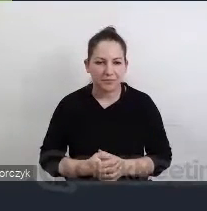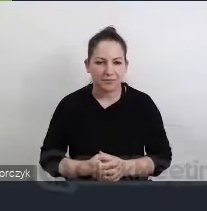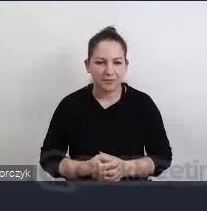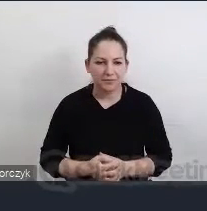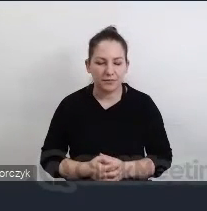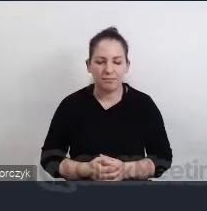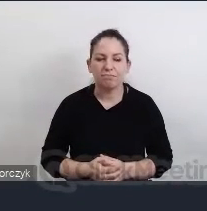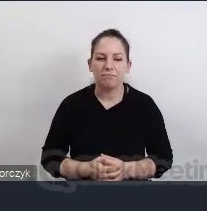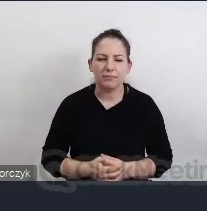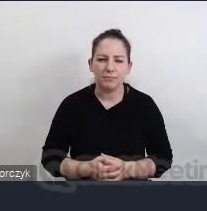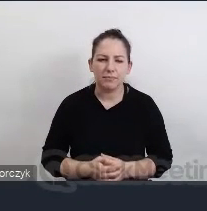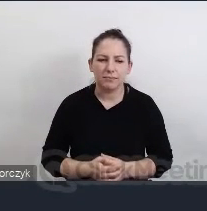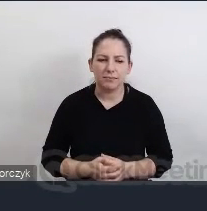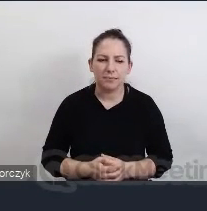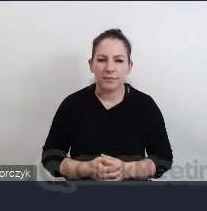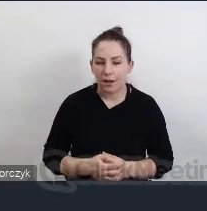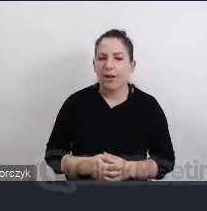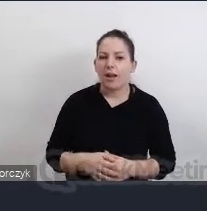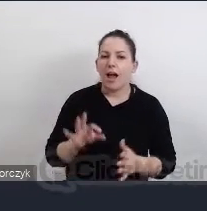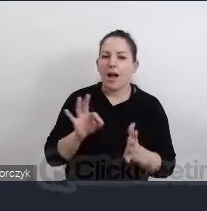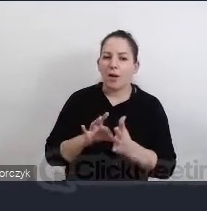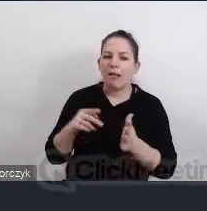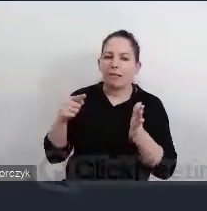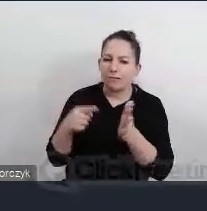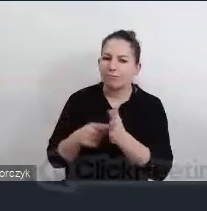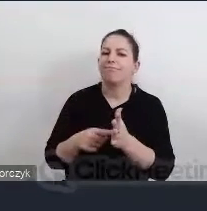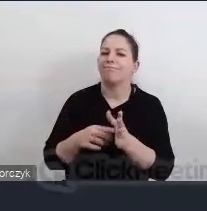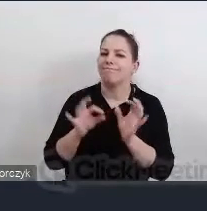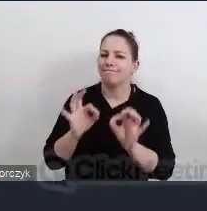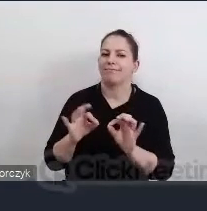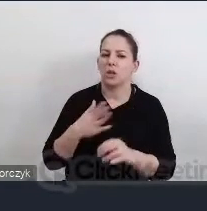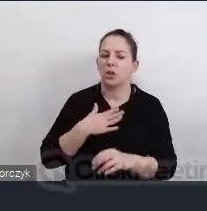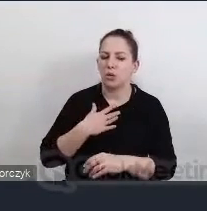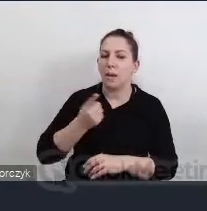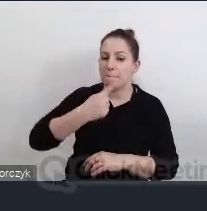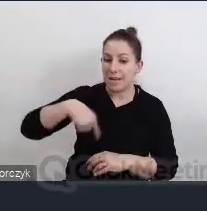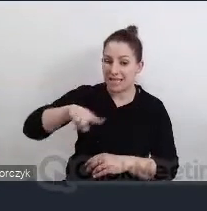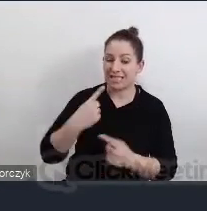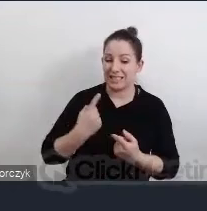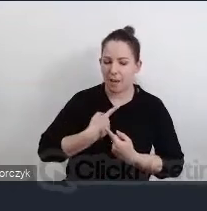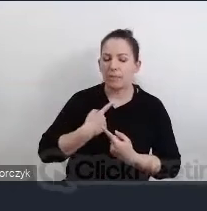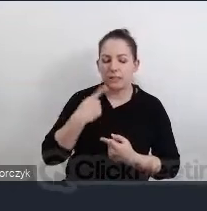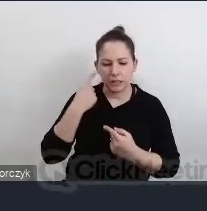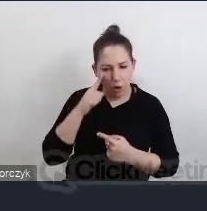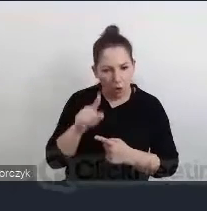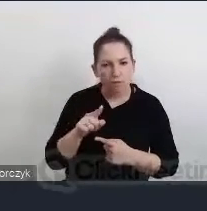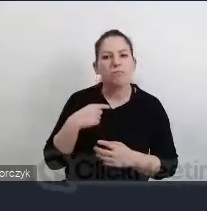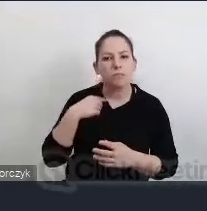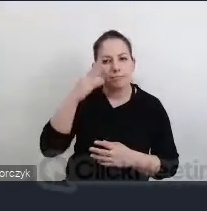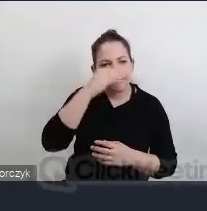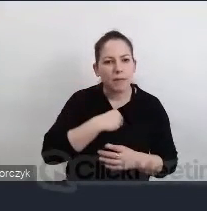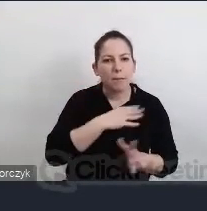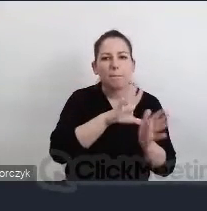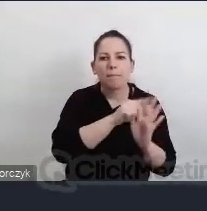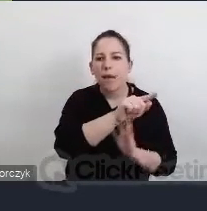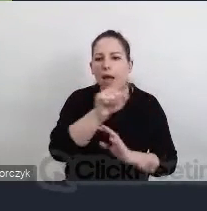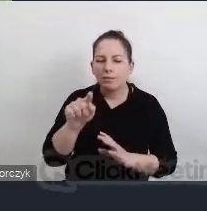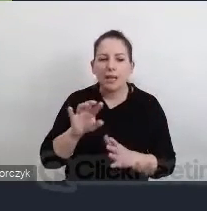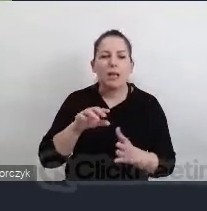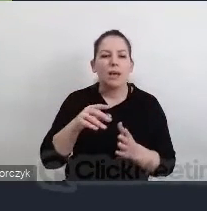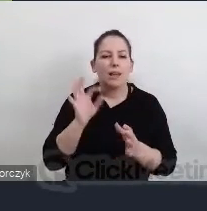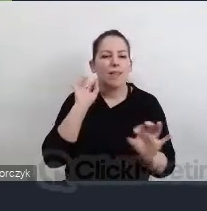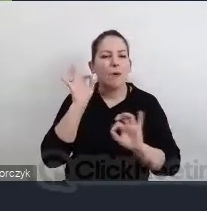Nie ukrywać, że trafił pan też w pewne sedno. My sami zauważamy i mamy takie sygnały z miast, że dane